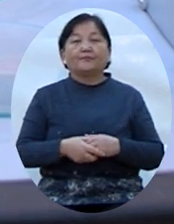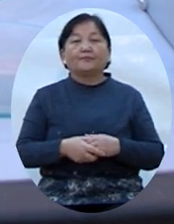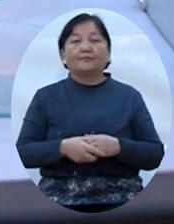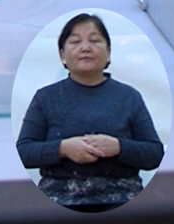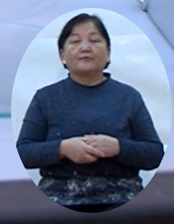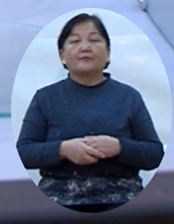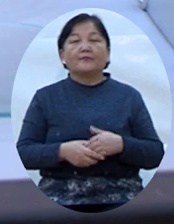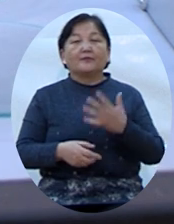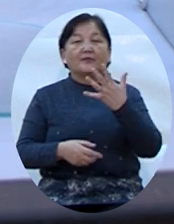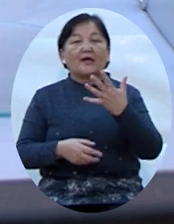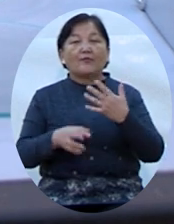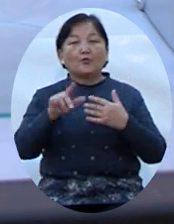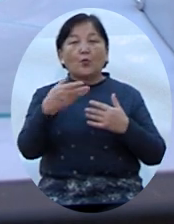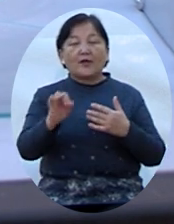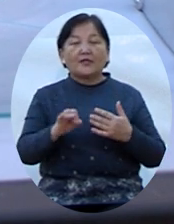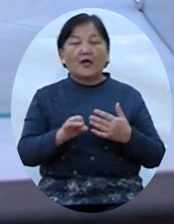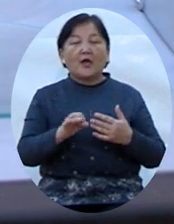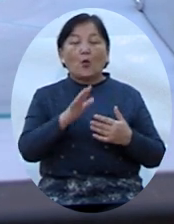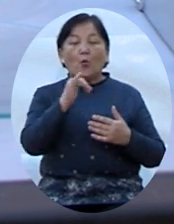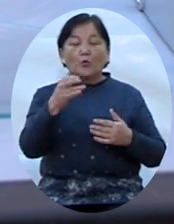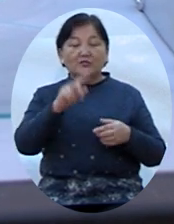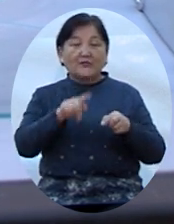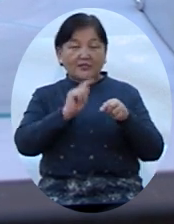За одоо 5 дугаартай уусамлыг шалгая.